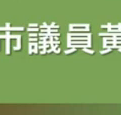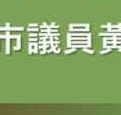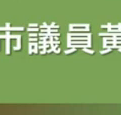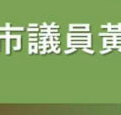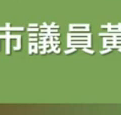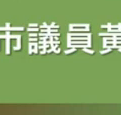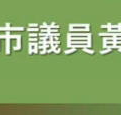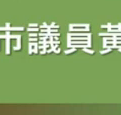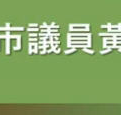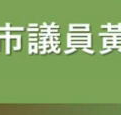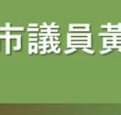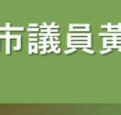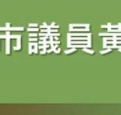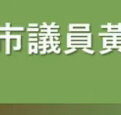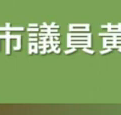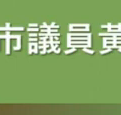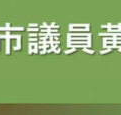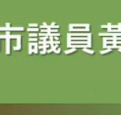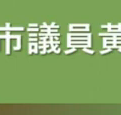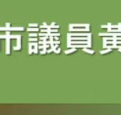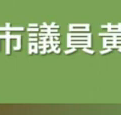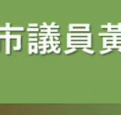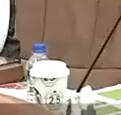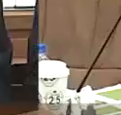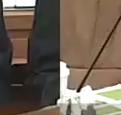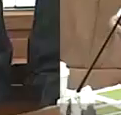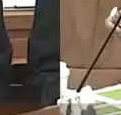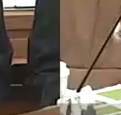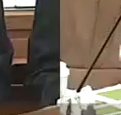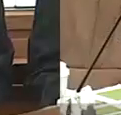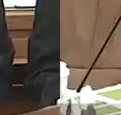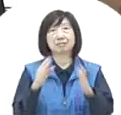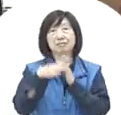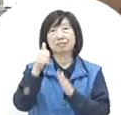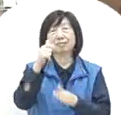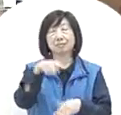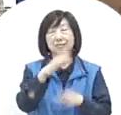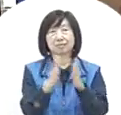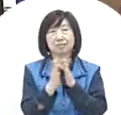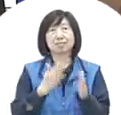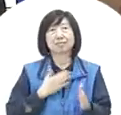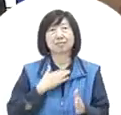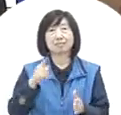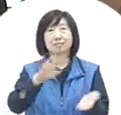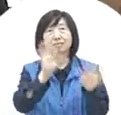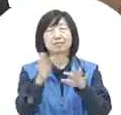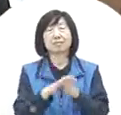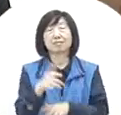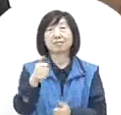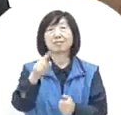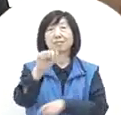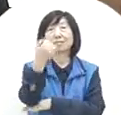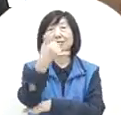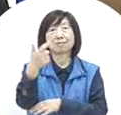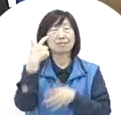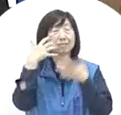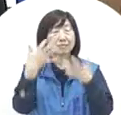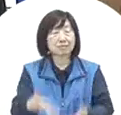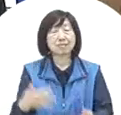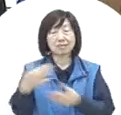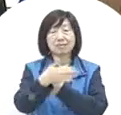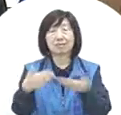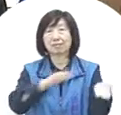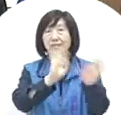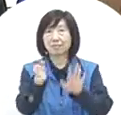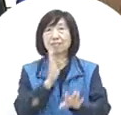多。局长，你已经非常清楚知道这个状况。实打， 谢谢议员对我们整个交通的一个关心哈、哦。那个跟